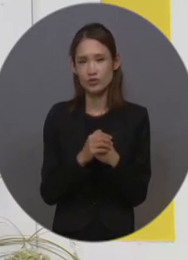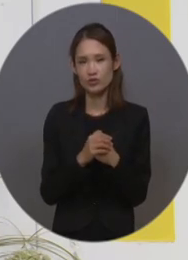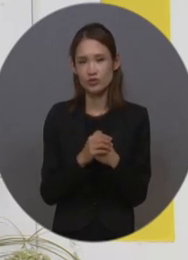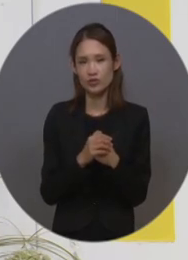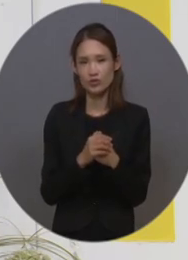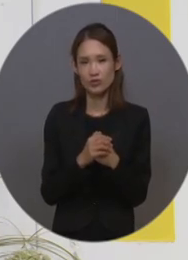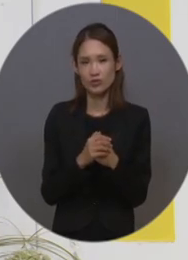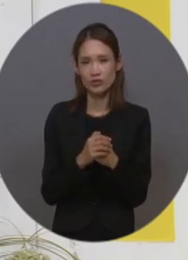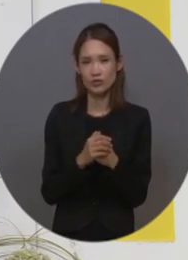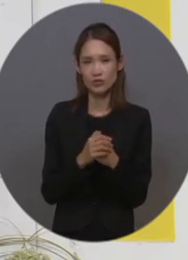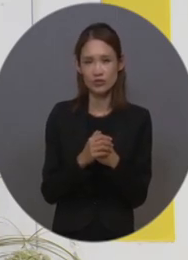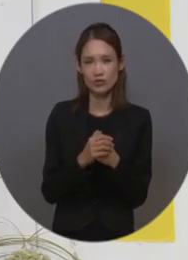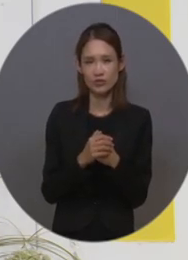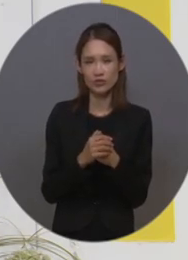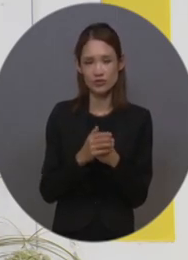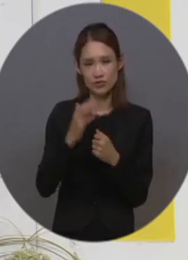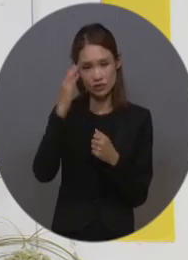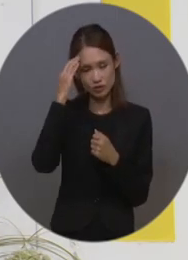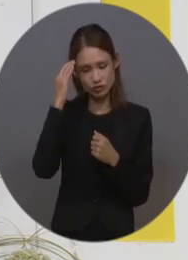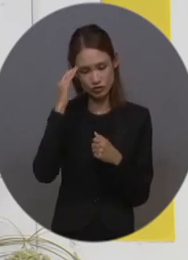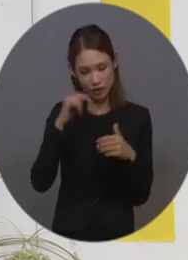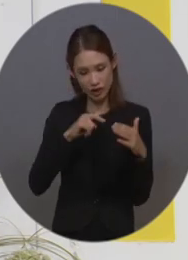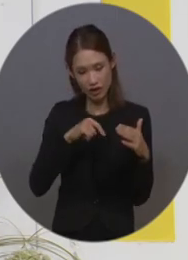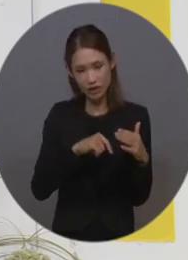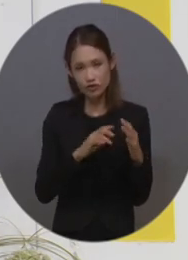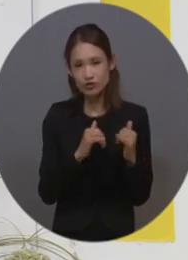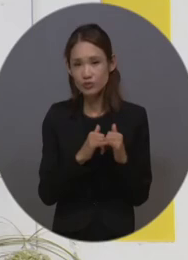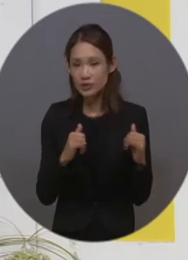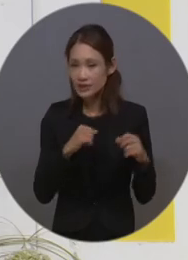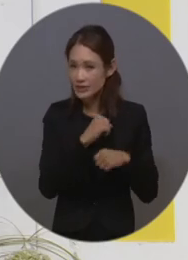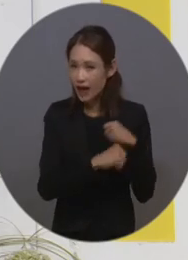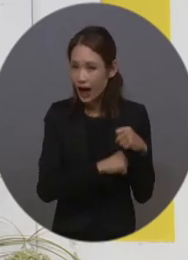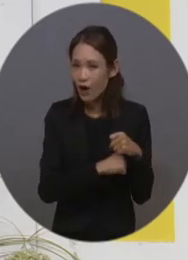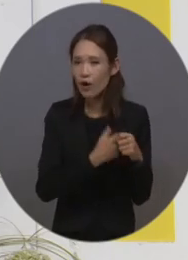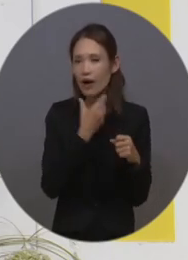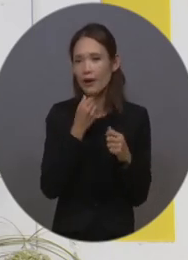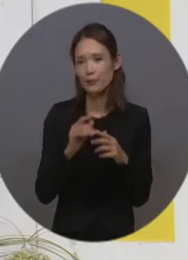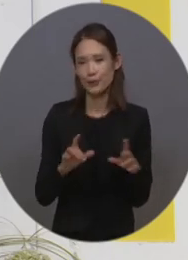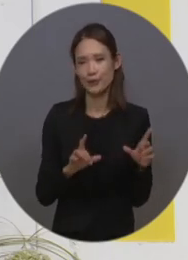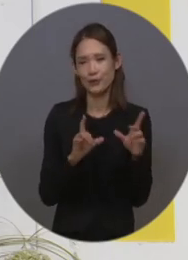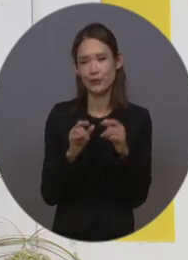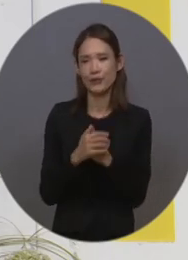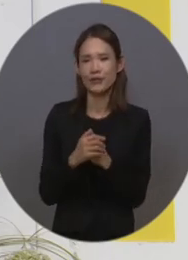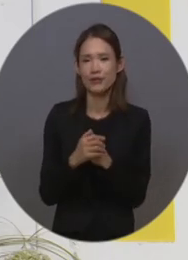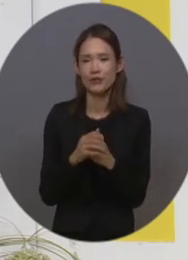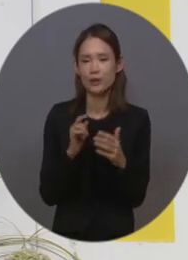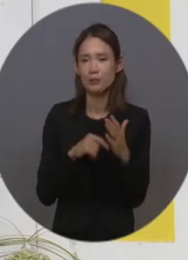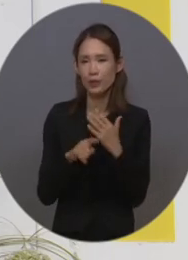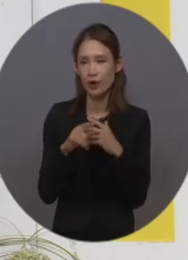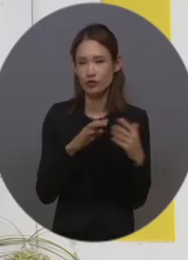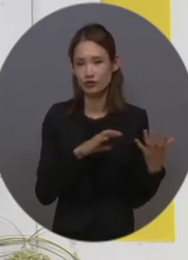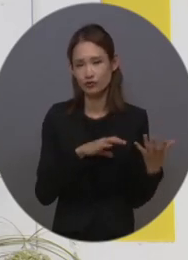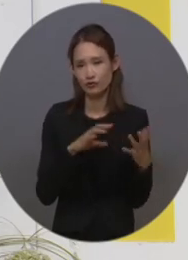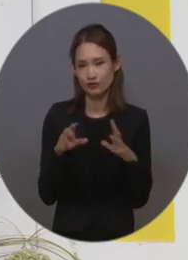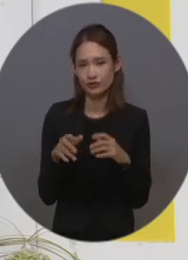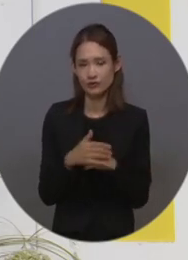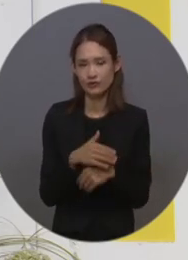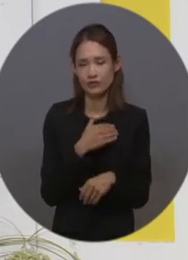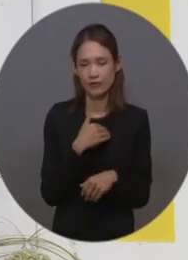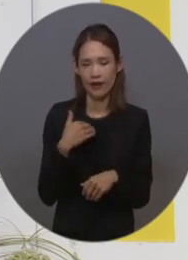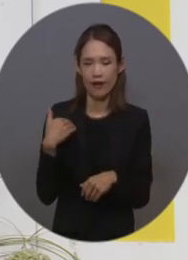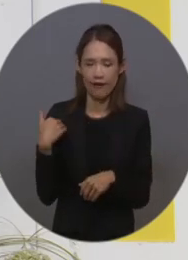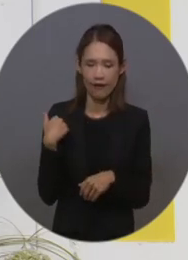네. 이제 물론 국내적으로는 국민이 자유롭고 행복한 나라. 네. 바깥으로는 국제